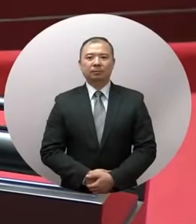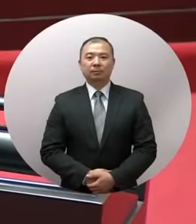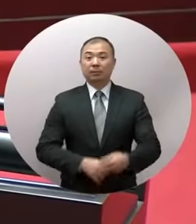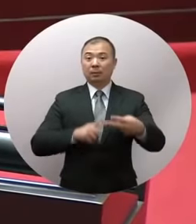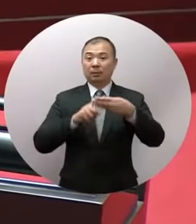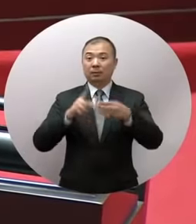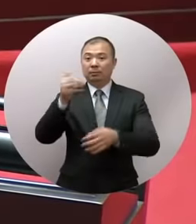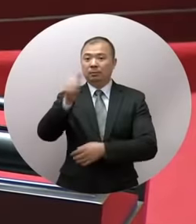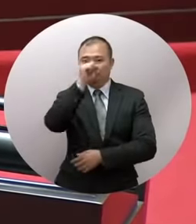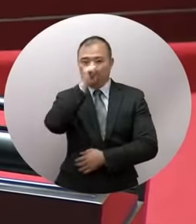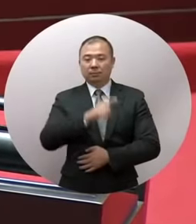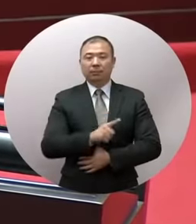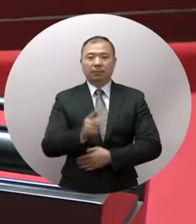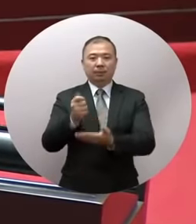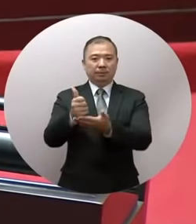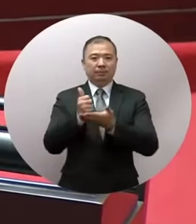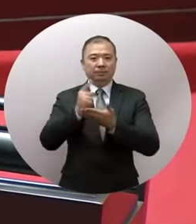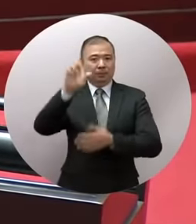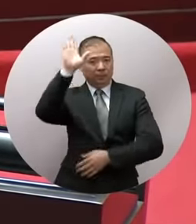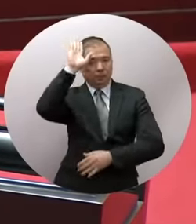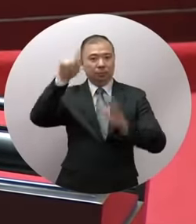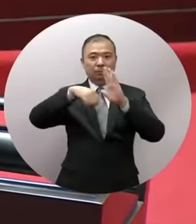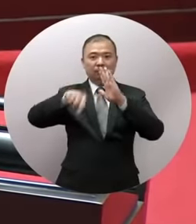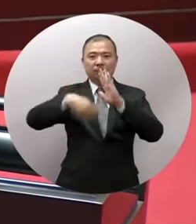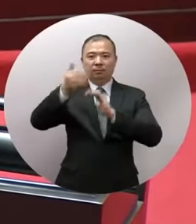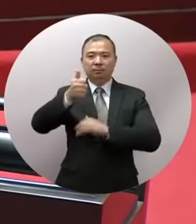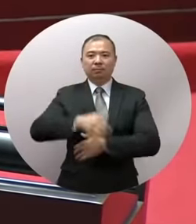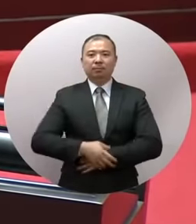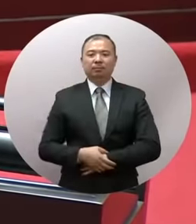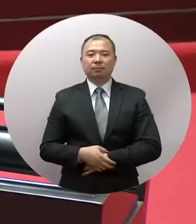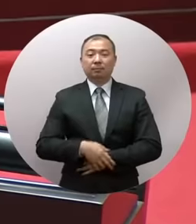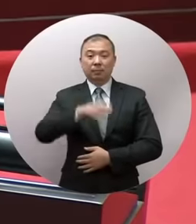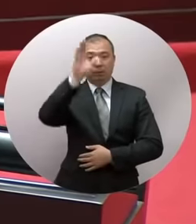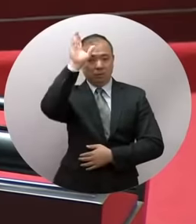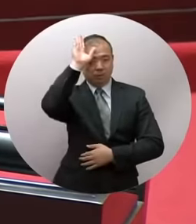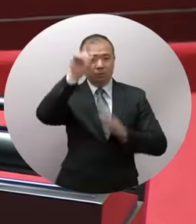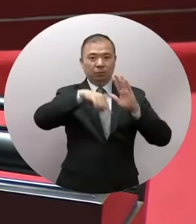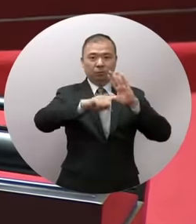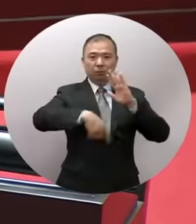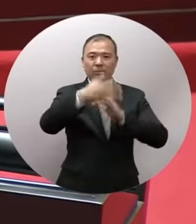主席好，我们有请苏院长。 苏院长，请。